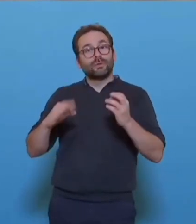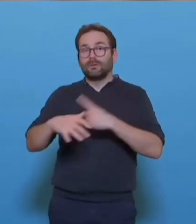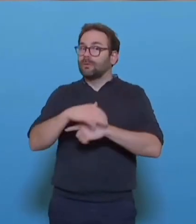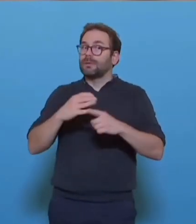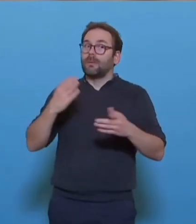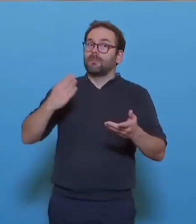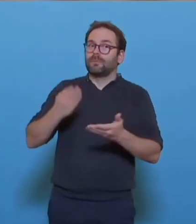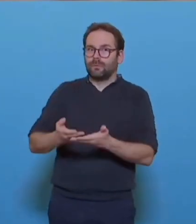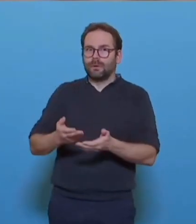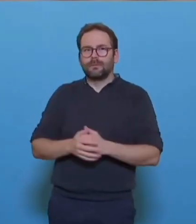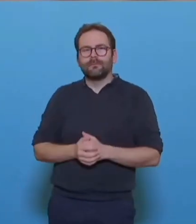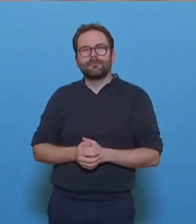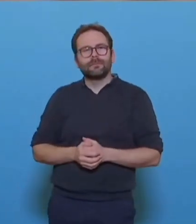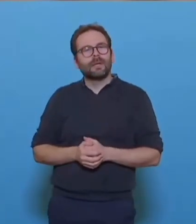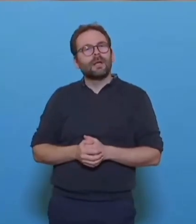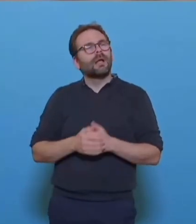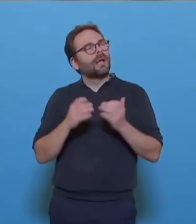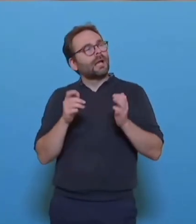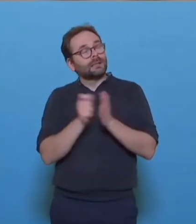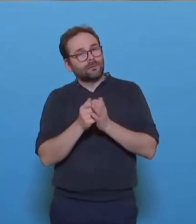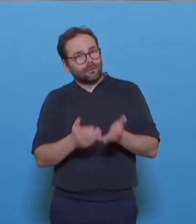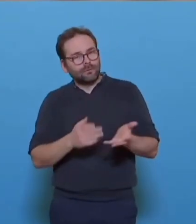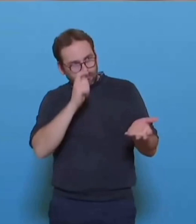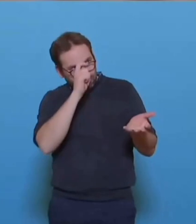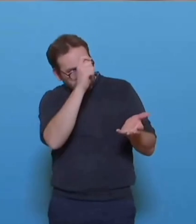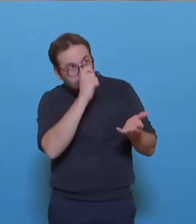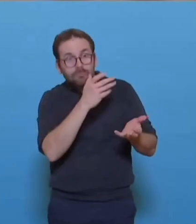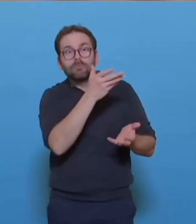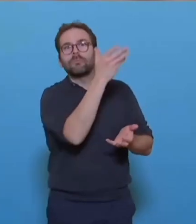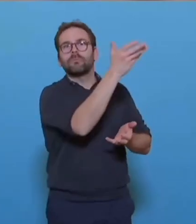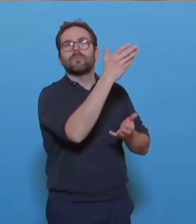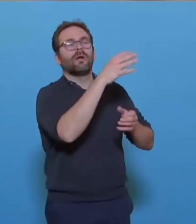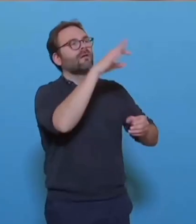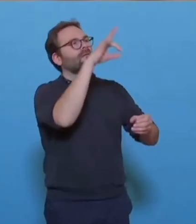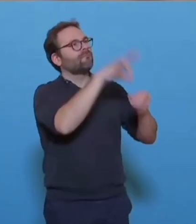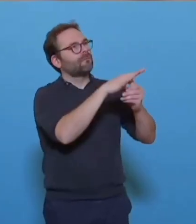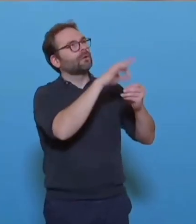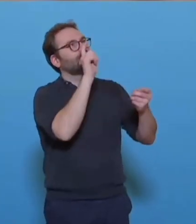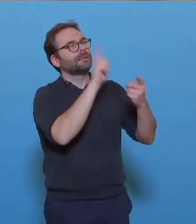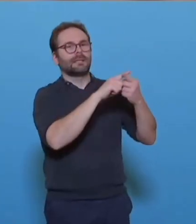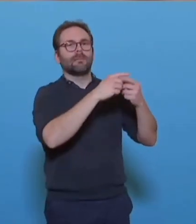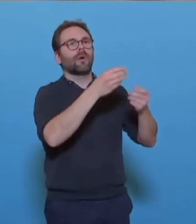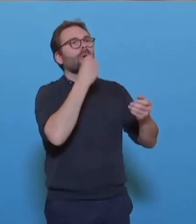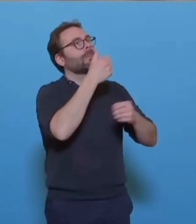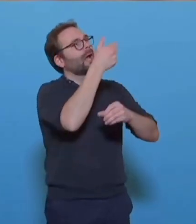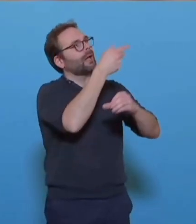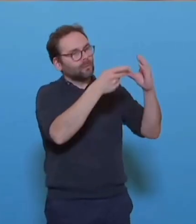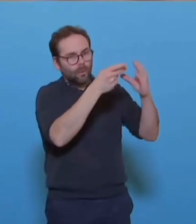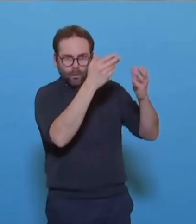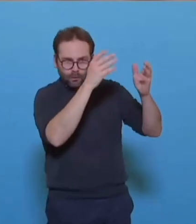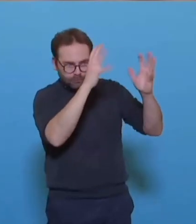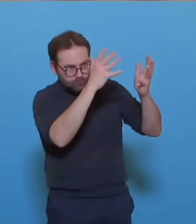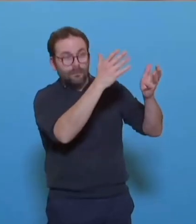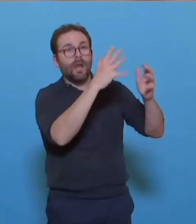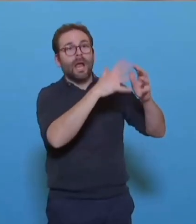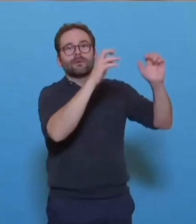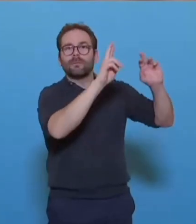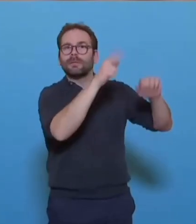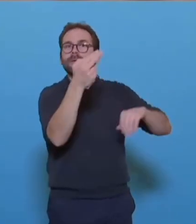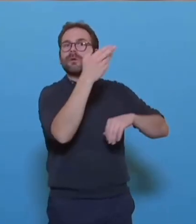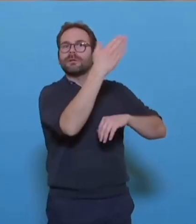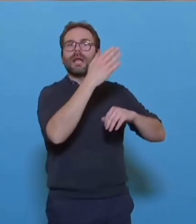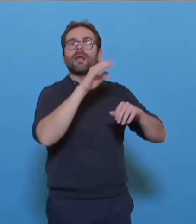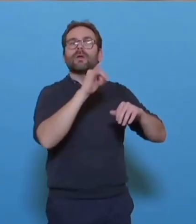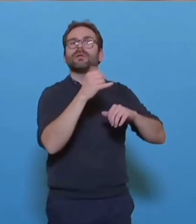incontournable. Nous saluons ici aujourd'hui l'adoption de le repas à 1 € à l'Assemblée nationale le